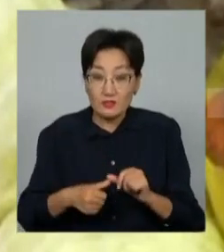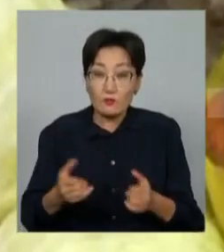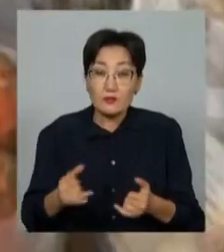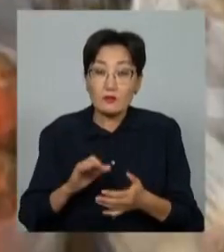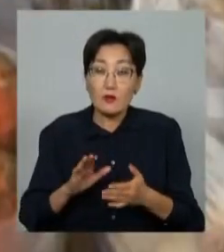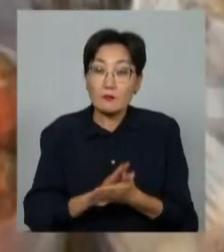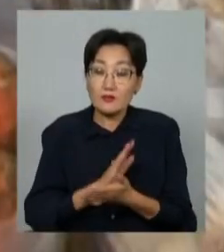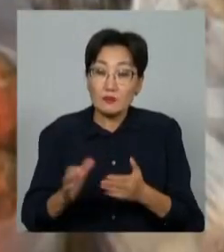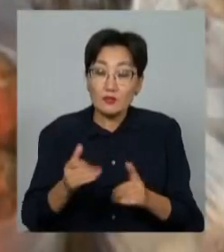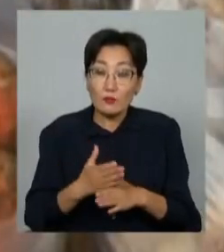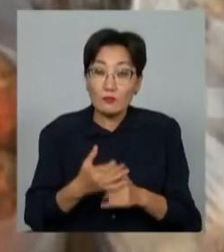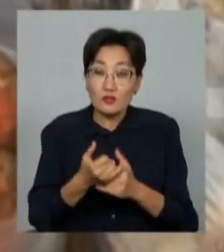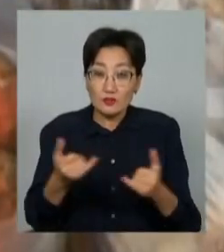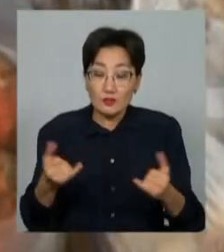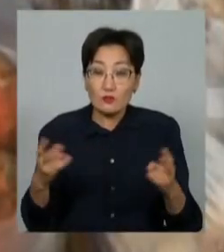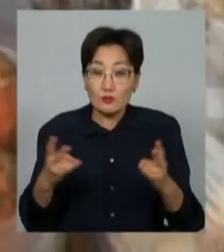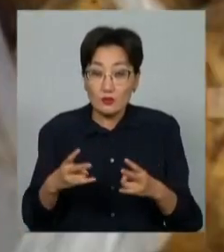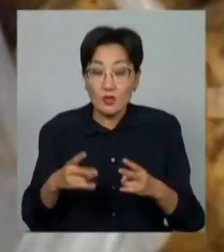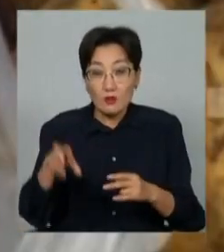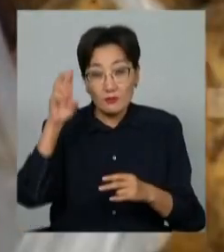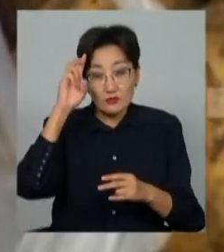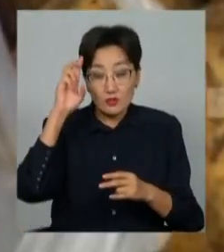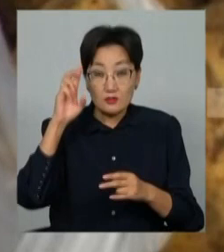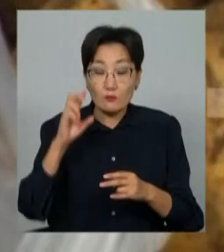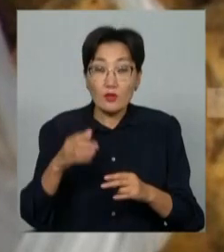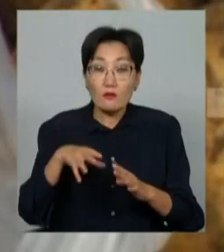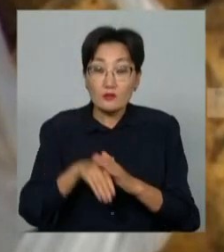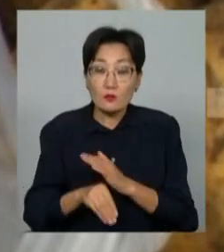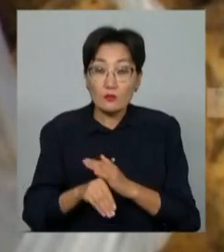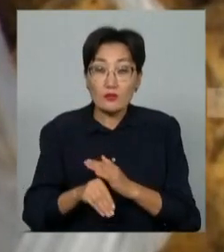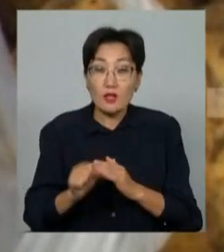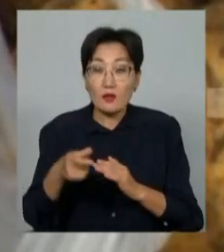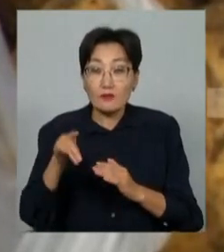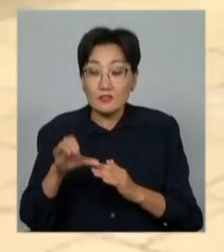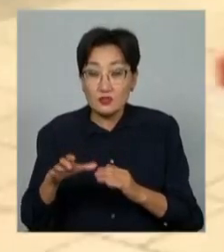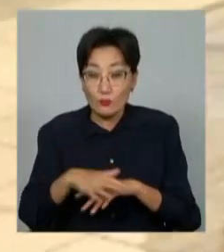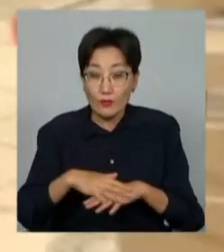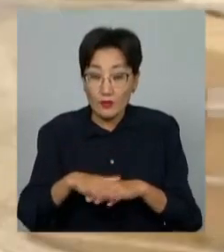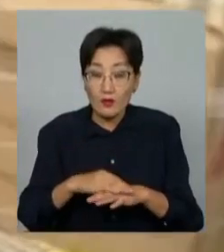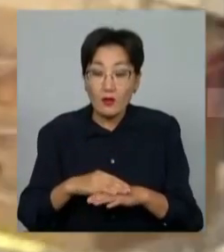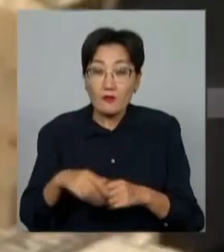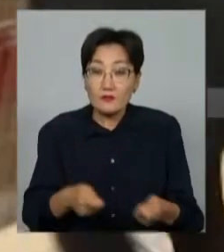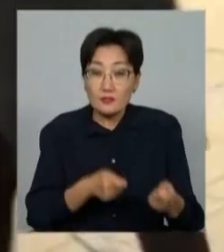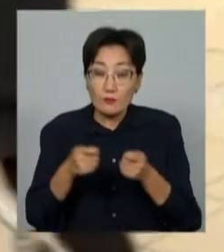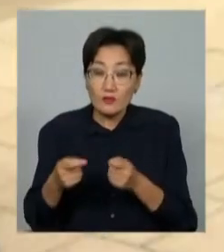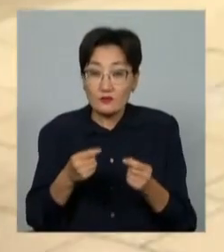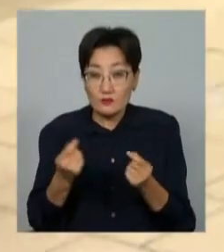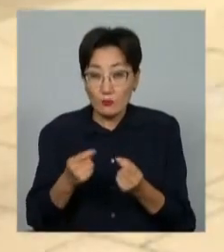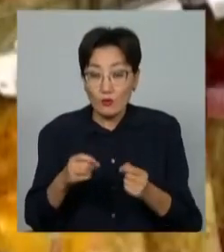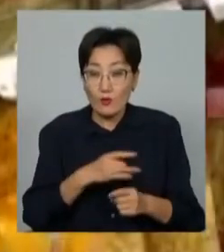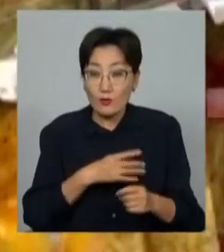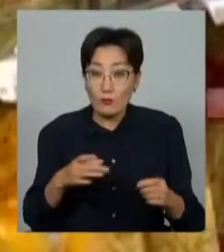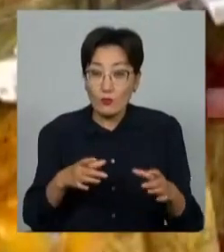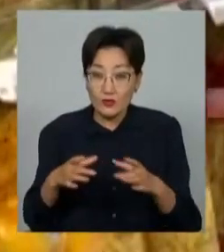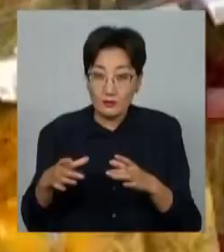оказывает безвозмездную гуманитарную помощь нуждающимся государствам, в том числе афганскому народу в виде поставок пшеницы и муки.